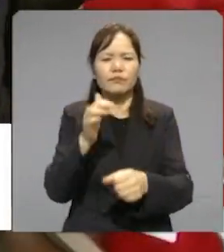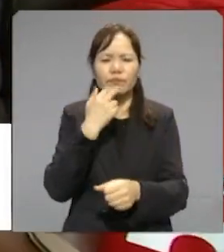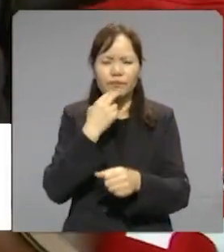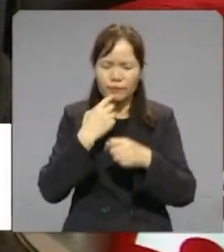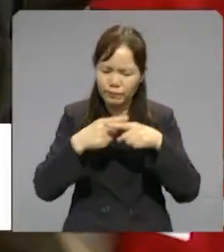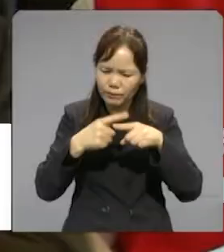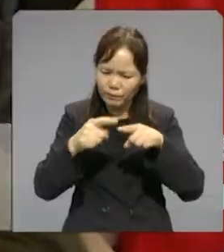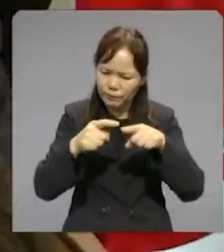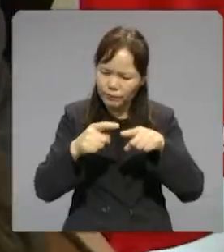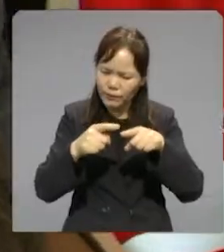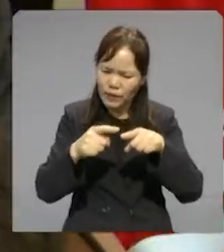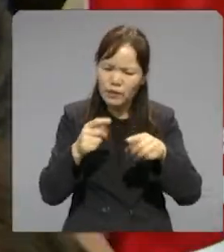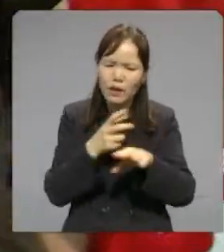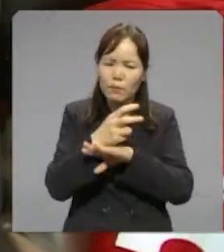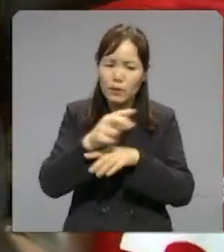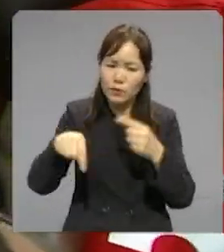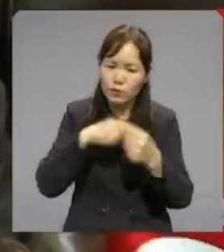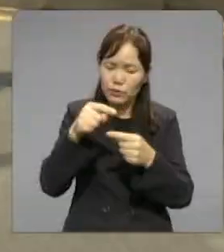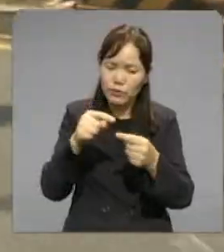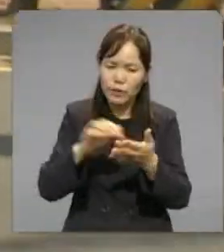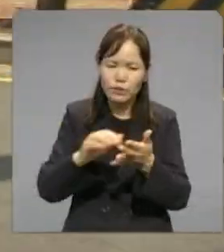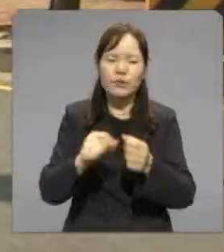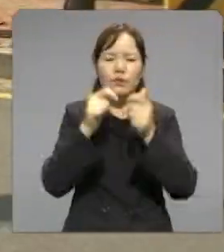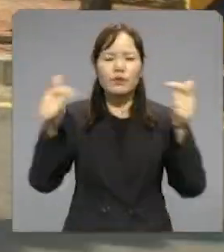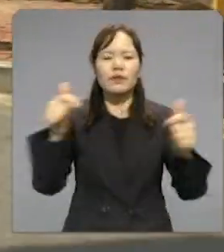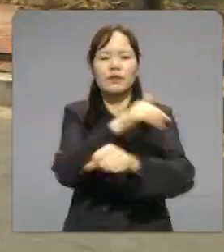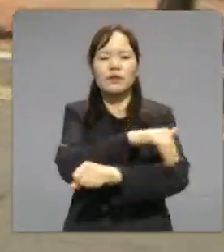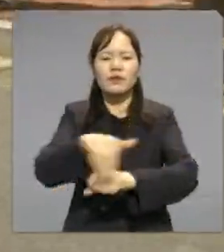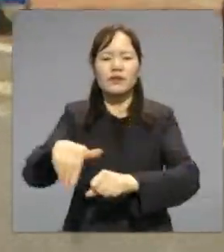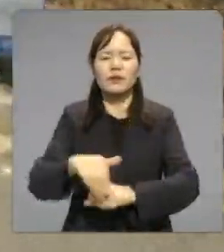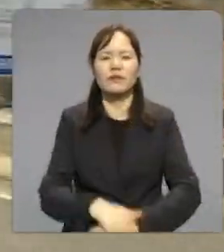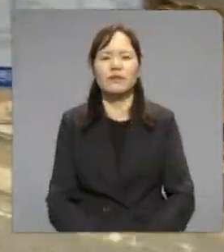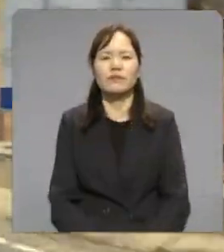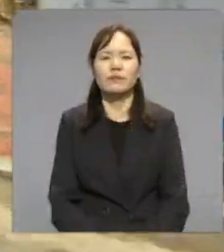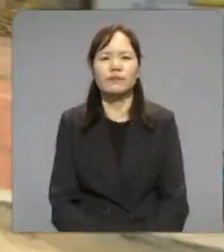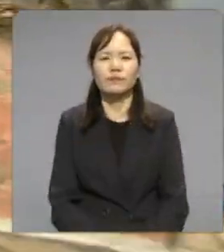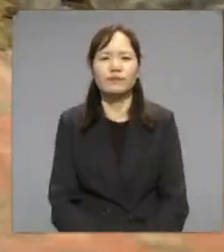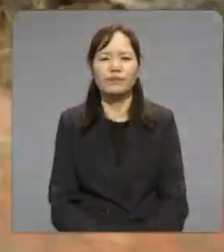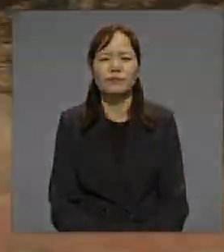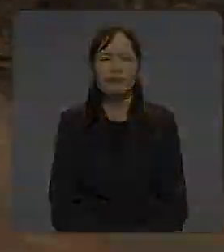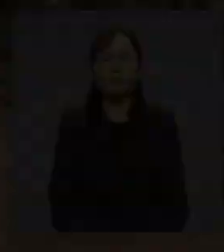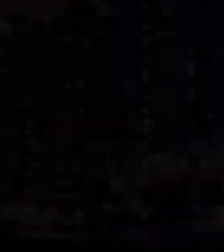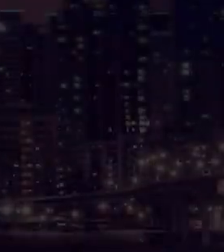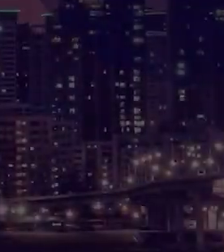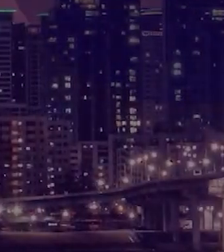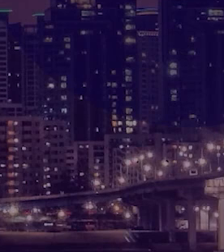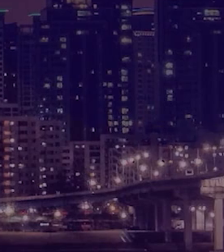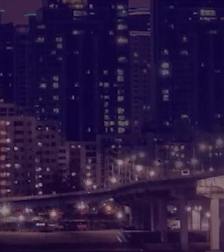분석해 버스 운행 횟수를 늘릴 계획입니다. OBS 뉴스 이정현입니다.